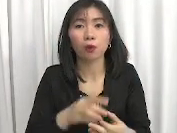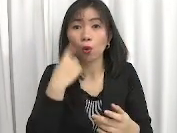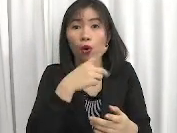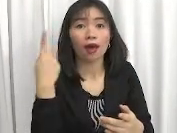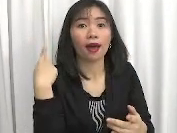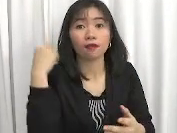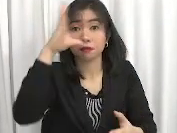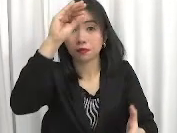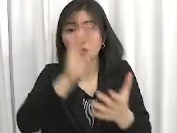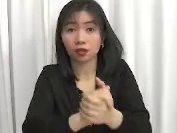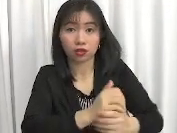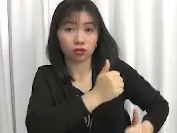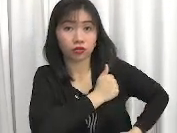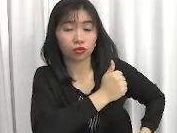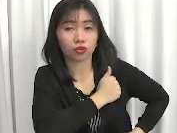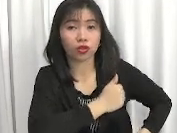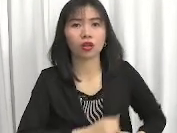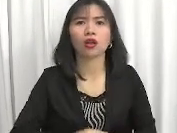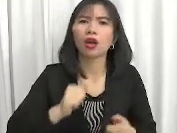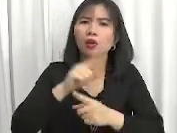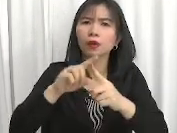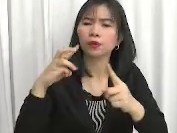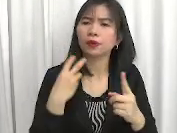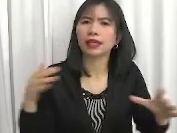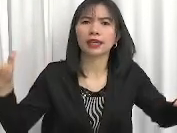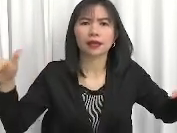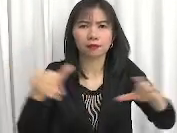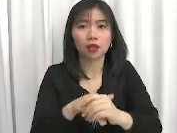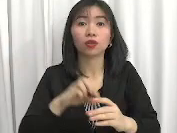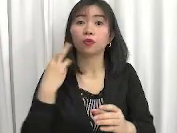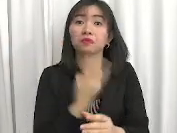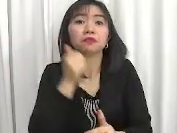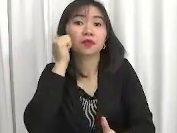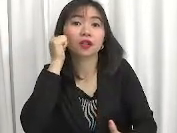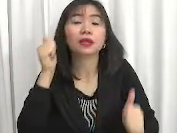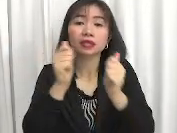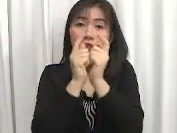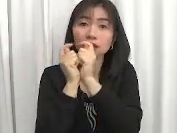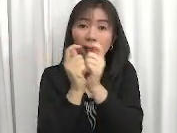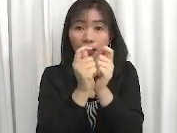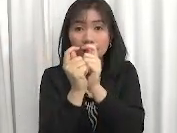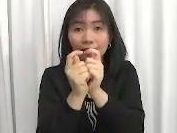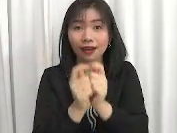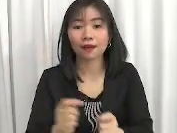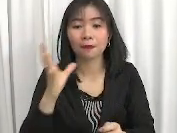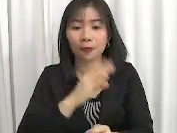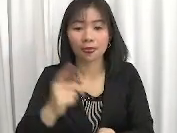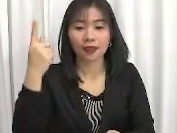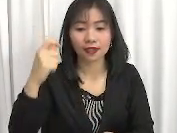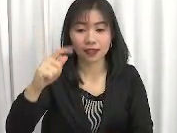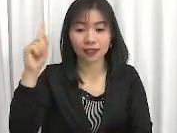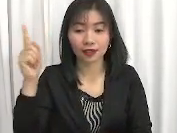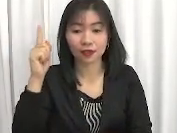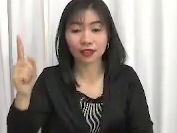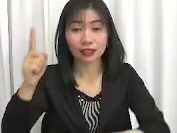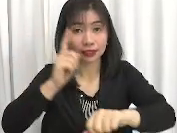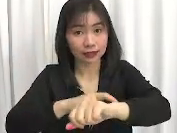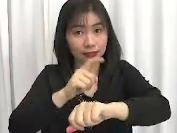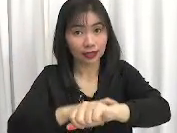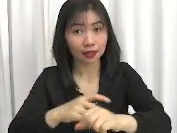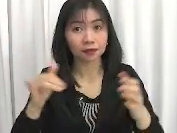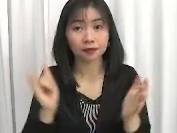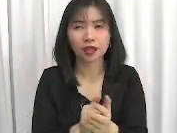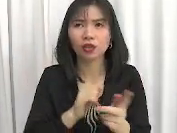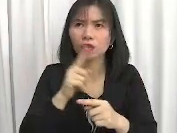military service niya, mula nung kinasal kami, lagi po kaming magkasama. Amen. So the only time po na hindi kami nagkasama was nung